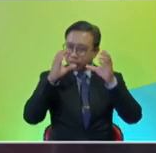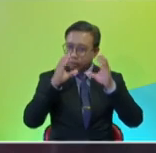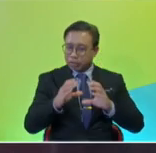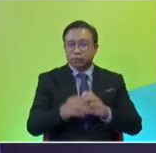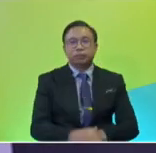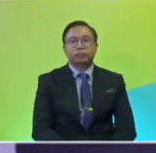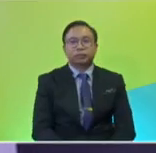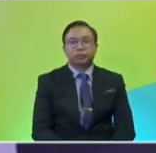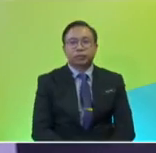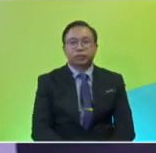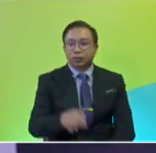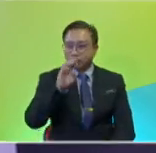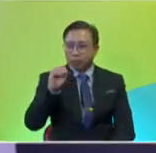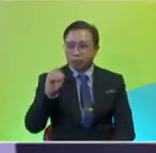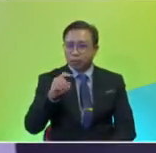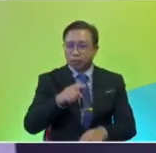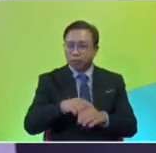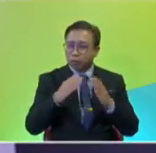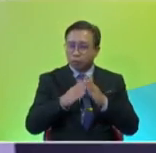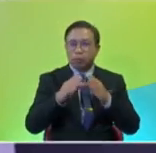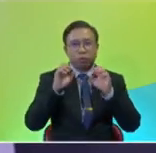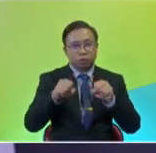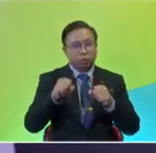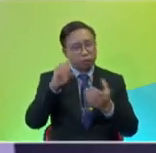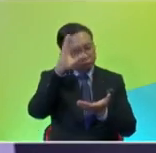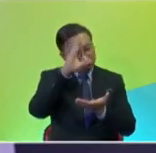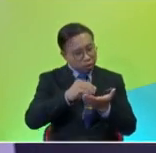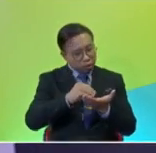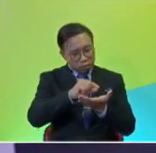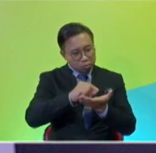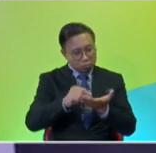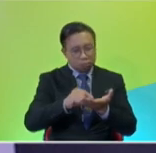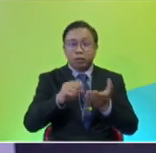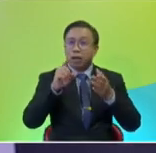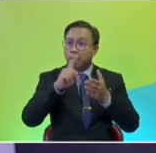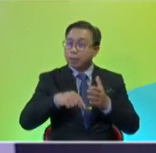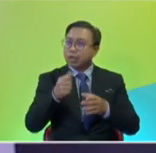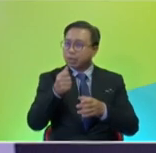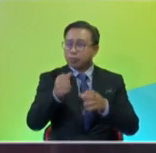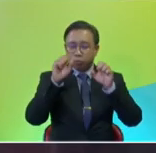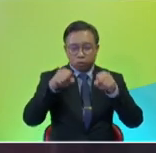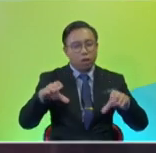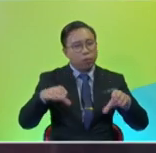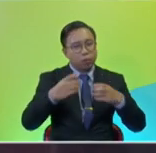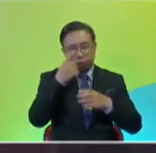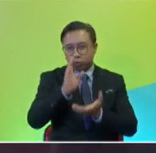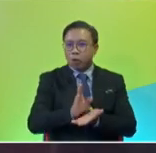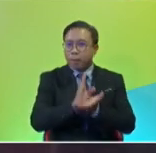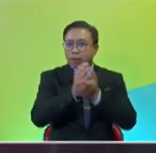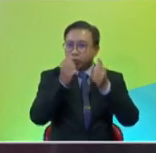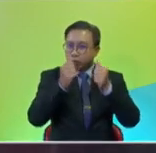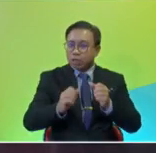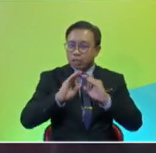Jadi, murid-murid di dalam rumah bolehlah catatkan apa yang kamu boleh buat untuk membantu ahli keluarga